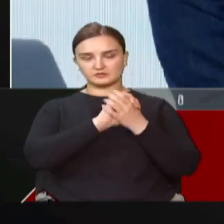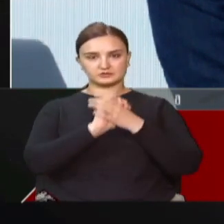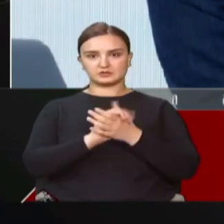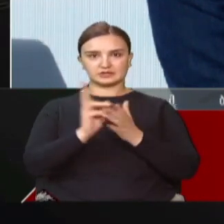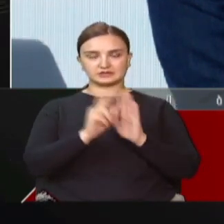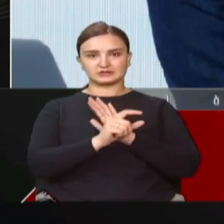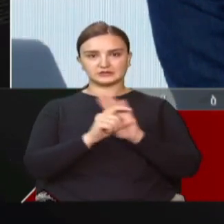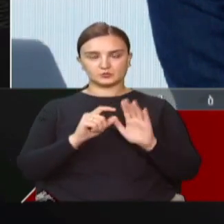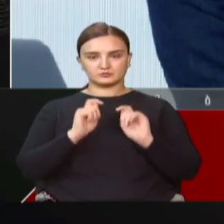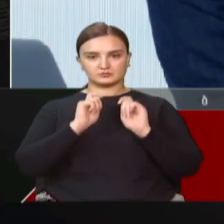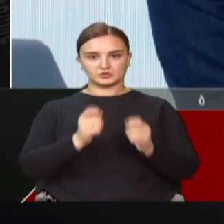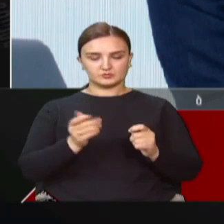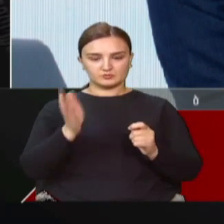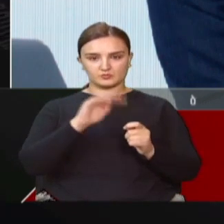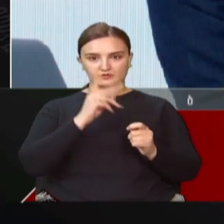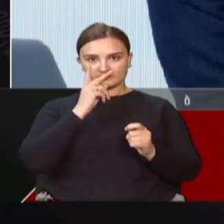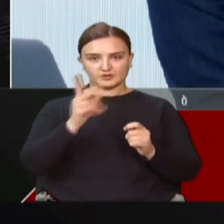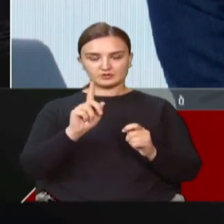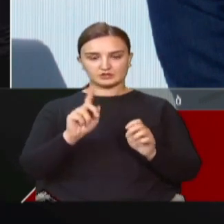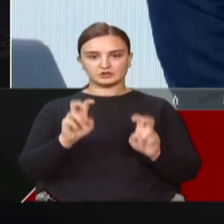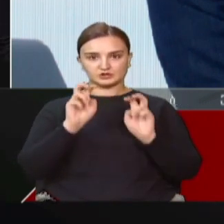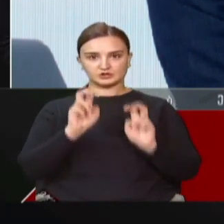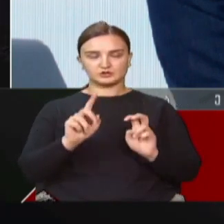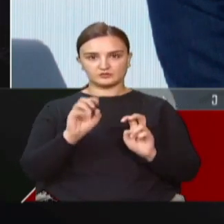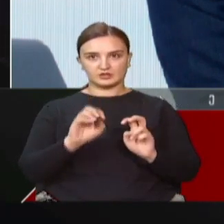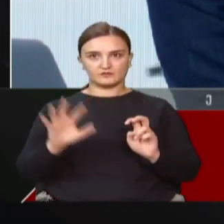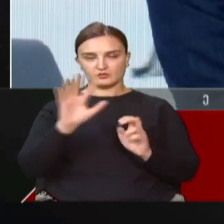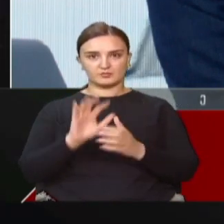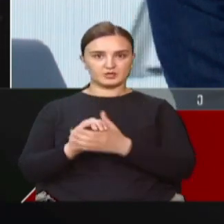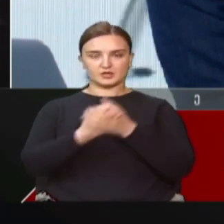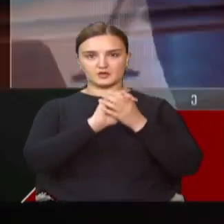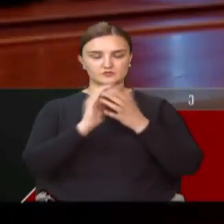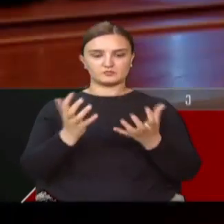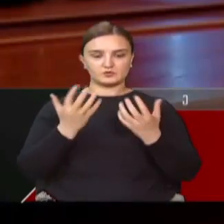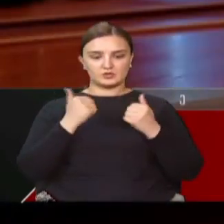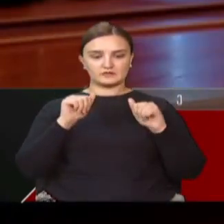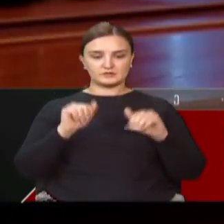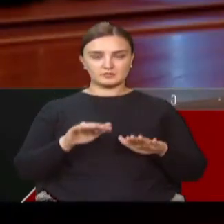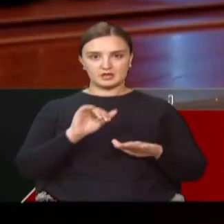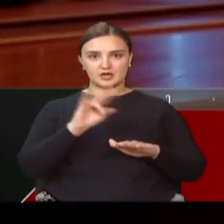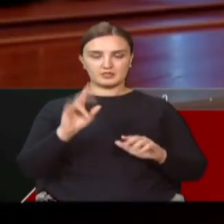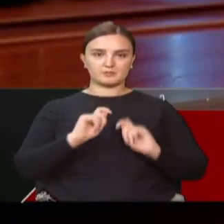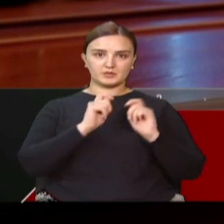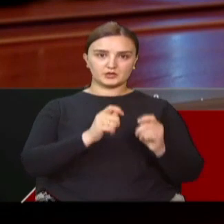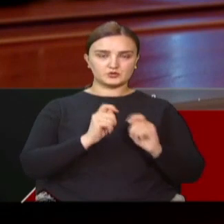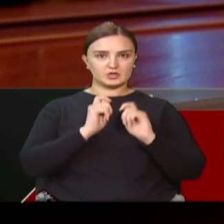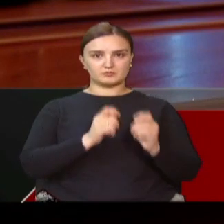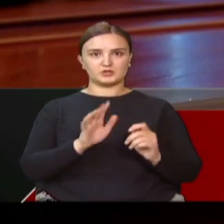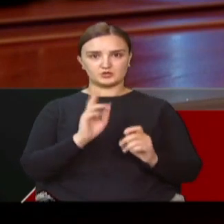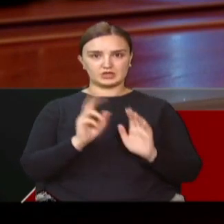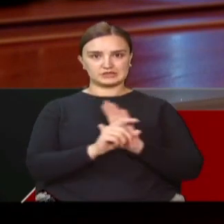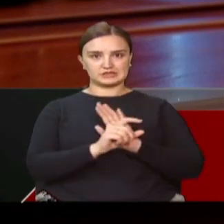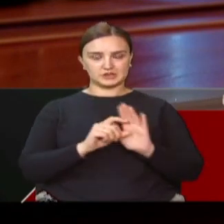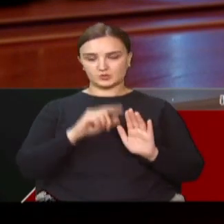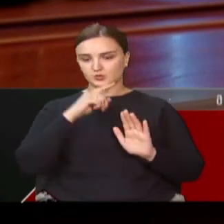და მოდით ეხლა ნახოთ, რას ნიშნავს ის, რომ ევროკავშირმა მიიღოს გადაწყვეტილება ან მიანიჭოს კანდიდატის სტატუსი, ან არ მიანიჭოს. რუსეთს